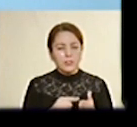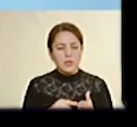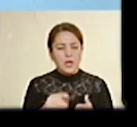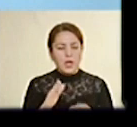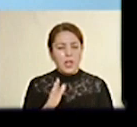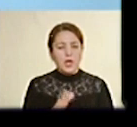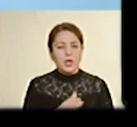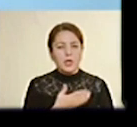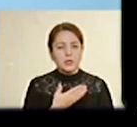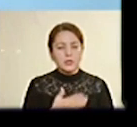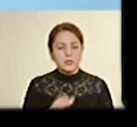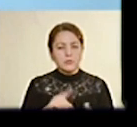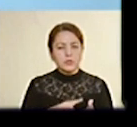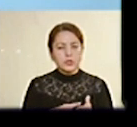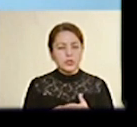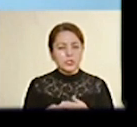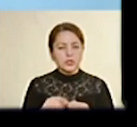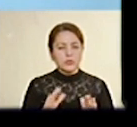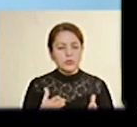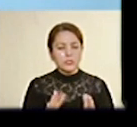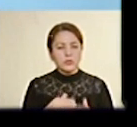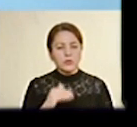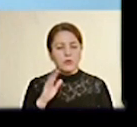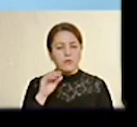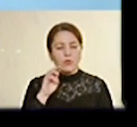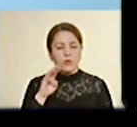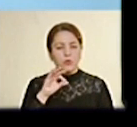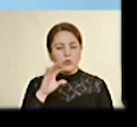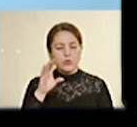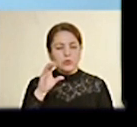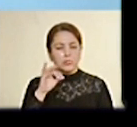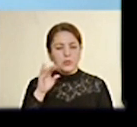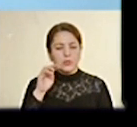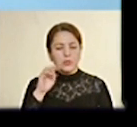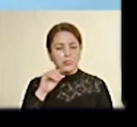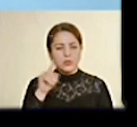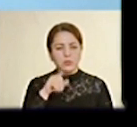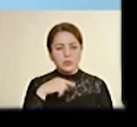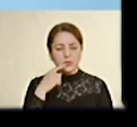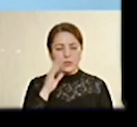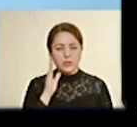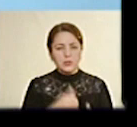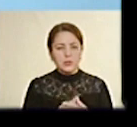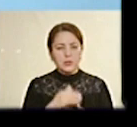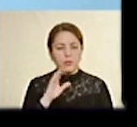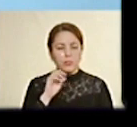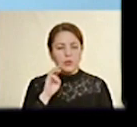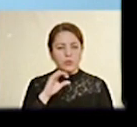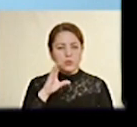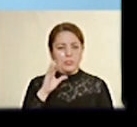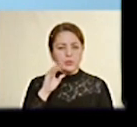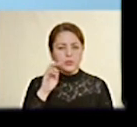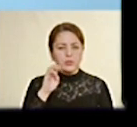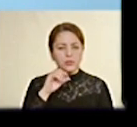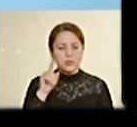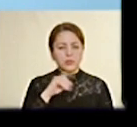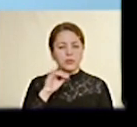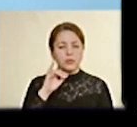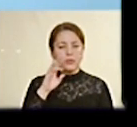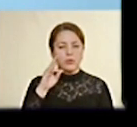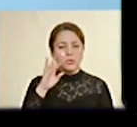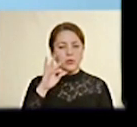ajralib chiqish jarayoni fotosintez deyiladi. Fotosintez yunoncha so'z